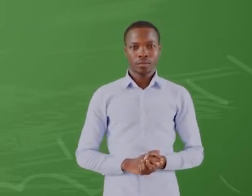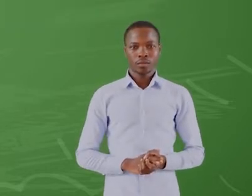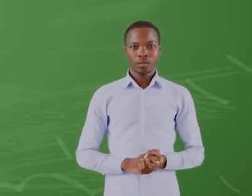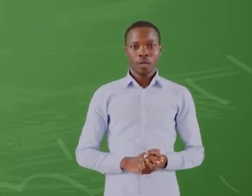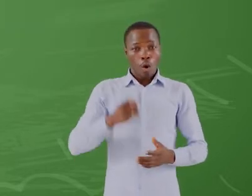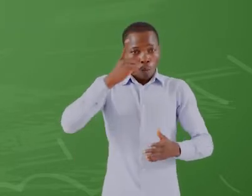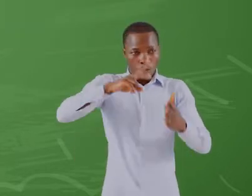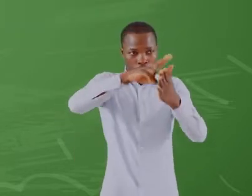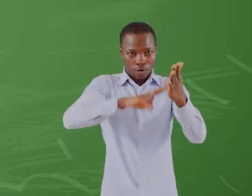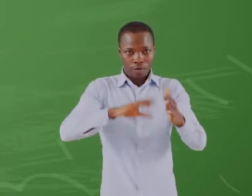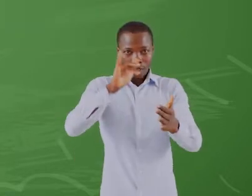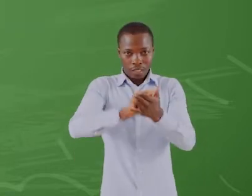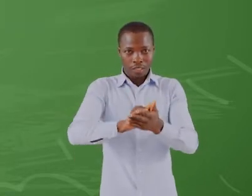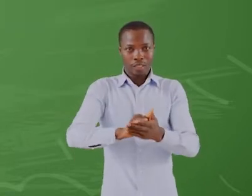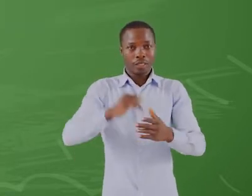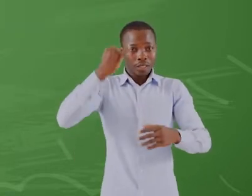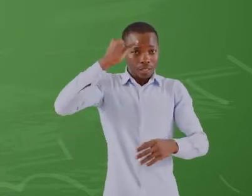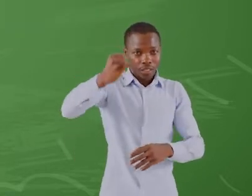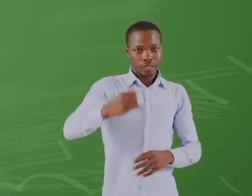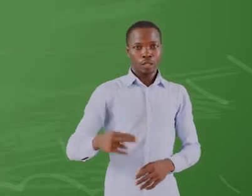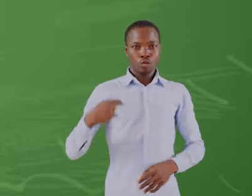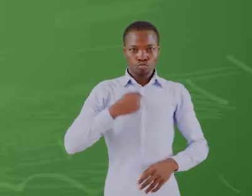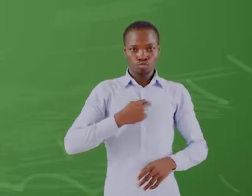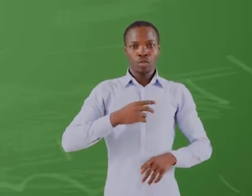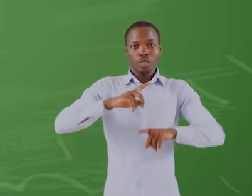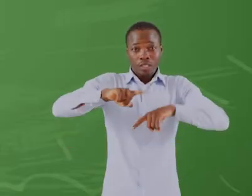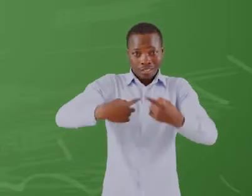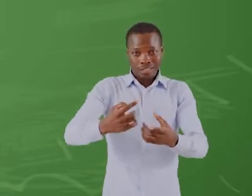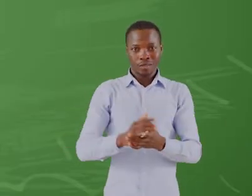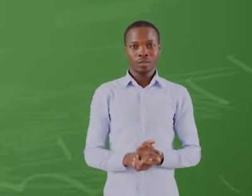Pour vérifier cette hypothèse, nous allons